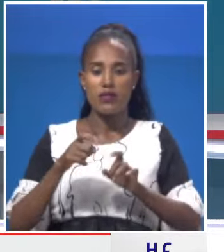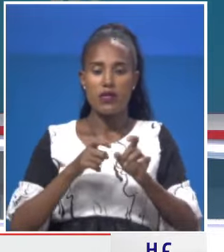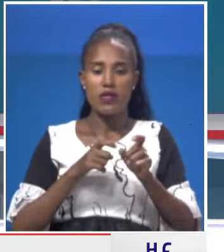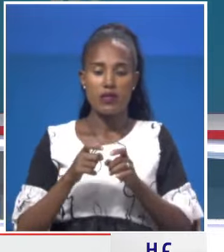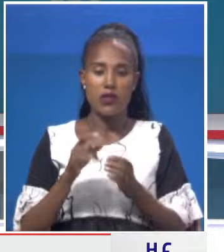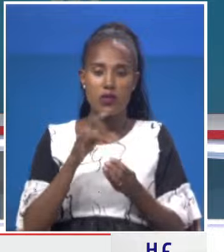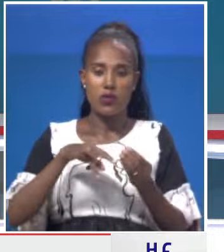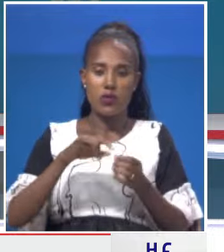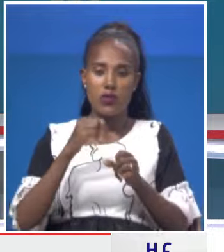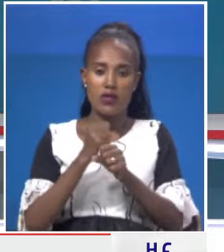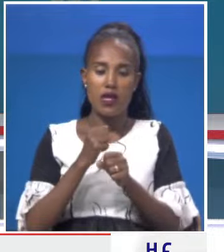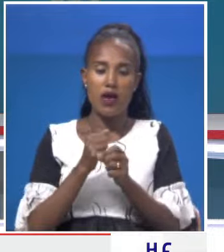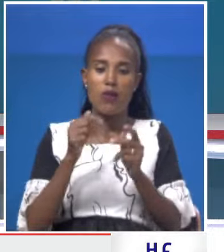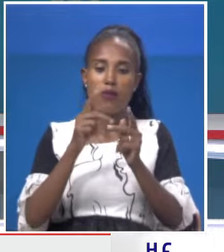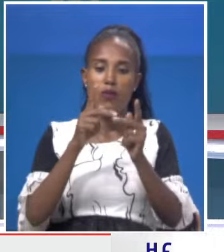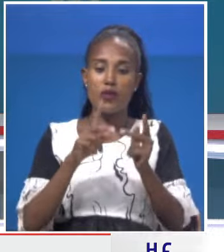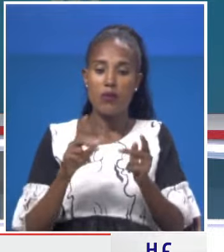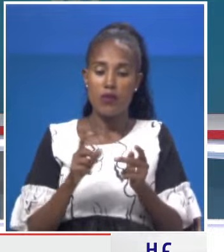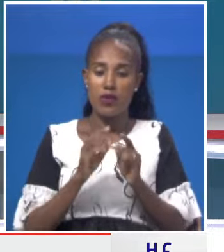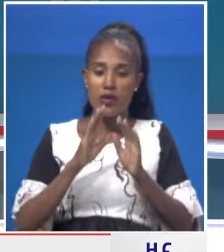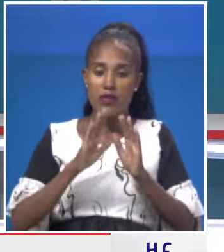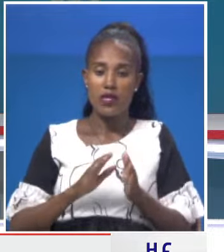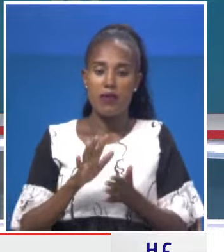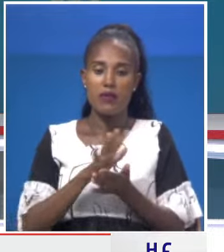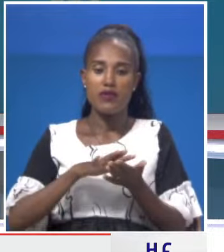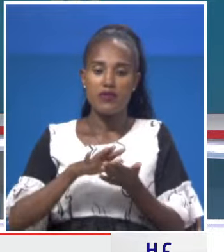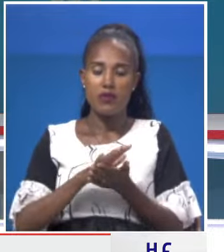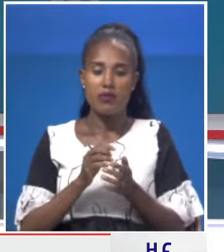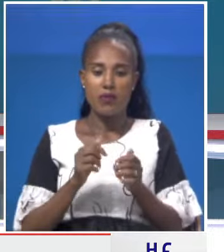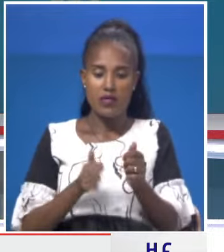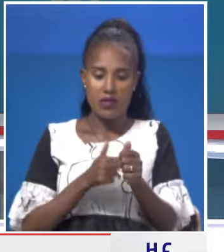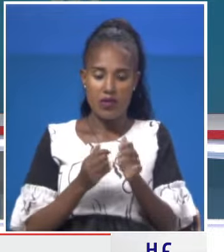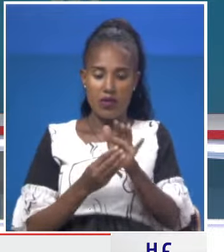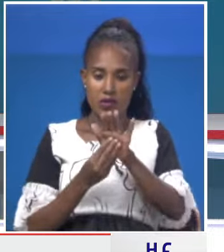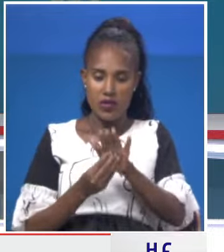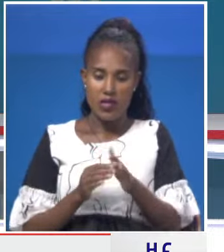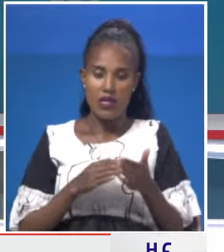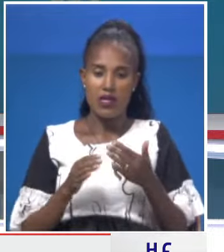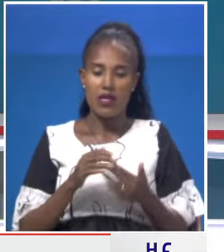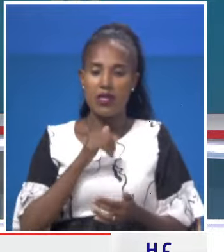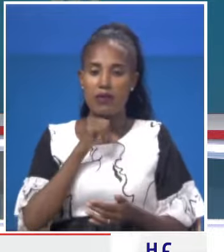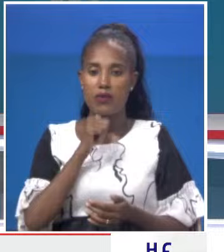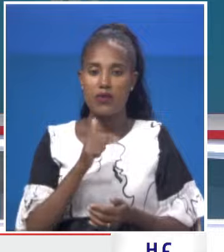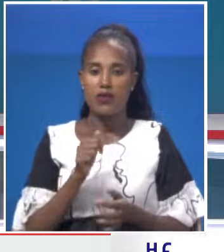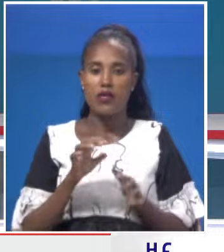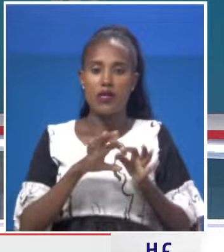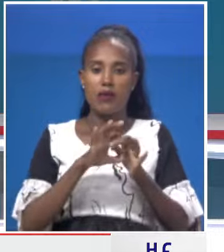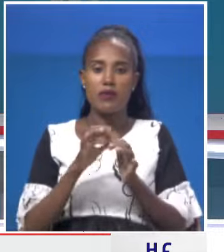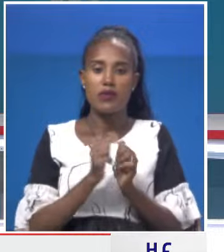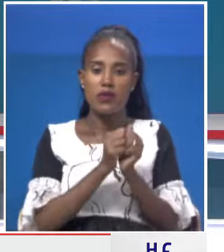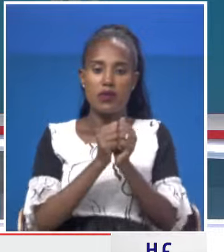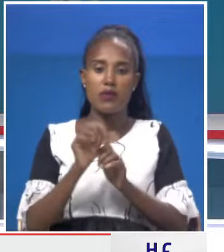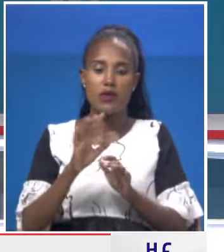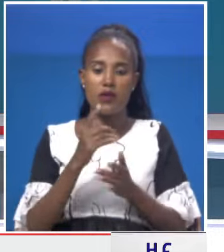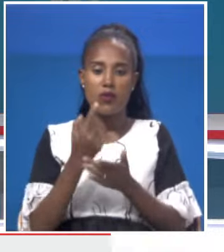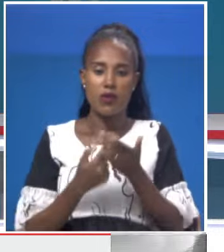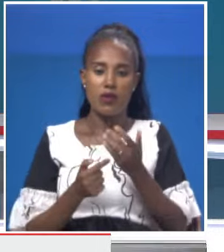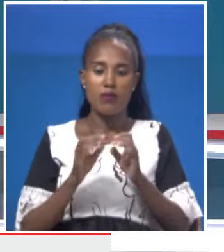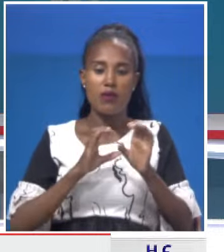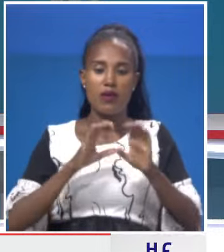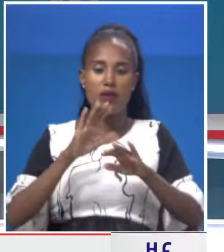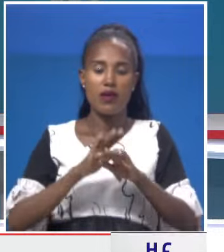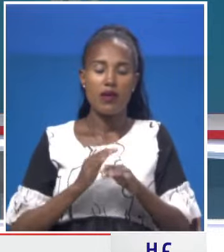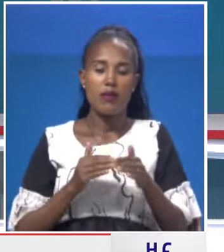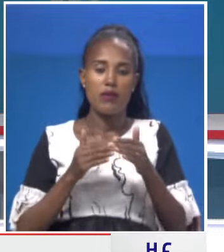يا انبستمنت قطعنا بمهونو يا سلام مدفرسو يا مياسك التلوج آناك أدلال على مهونون كما هبر سبو قابة تدرقويت مقبابات لي